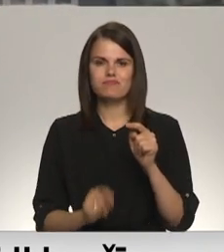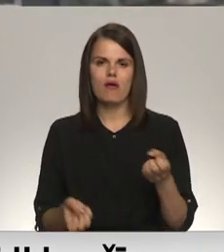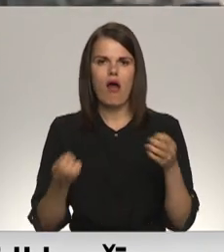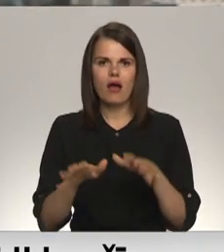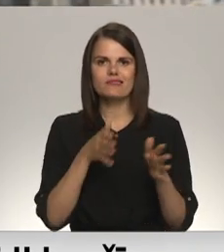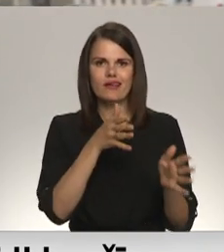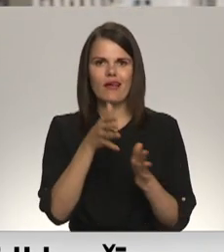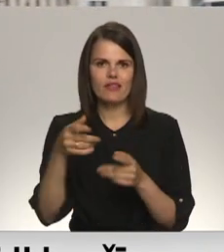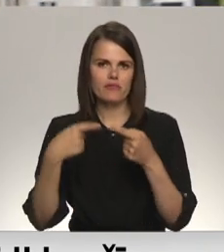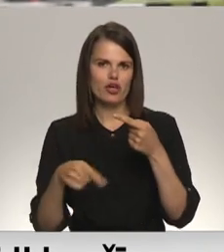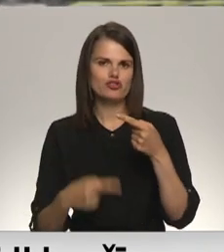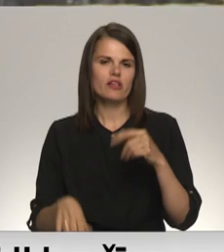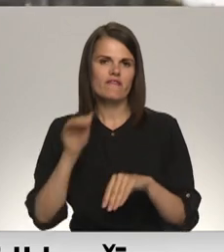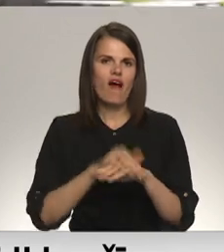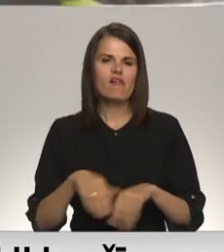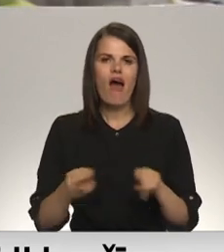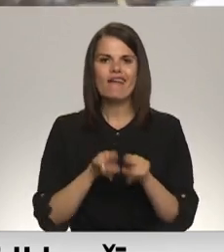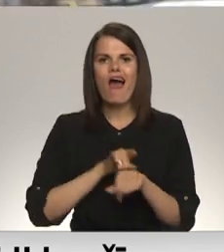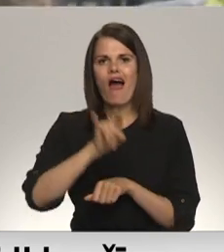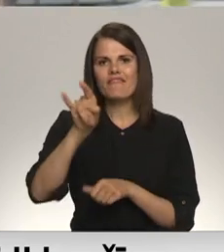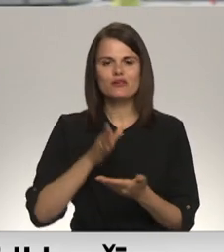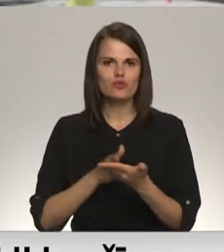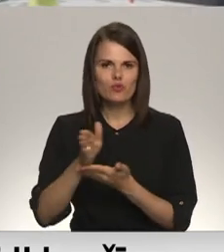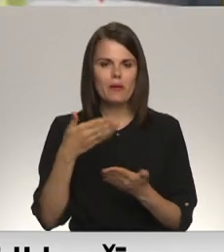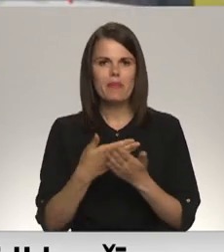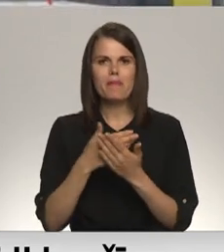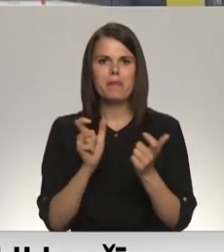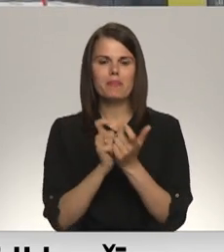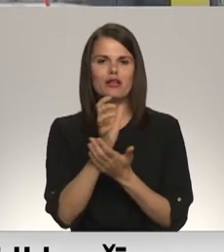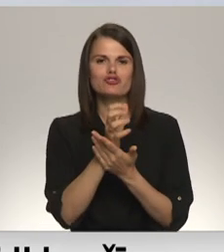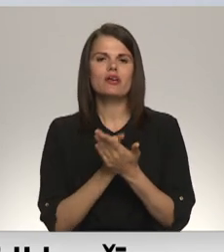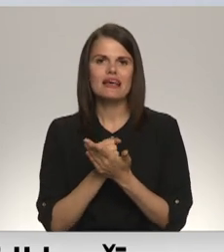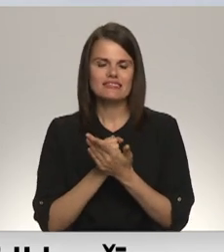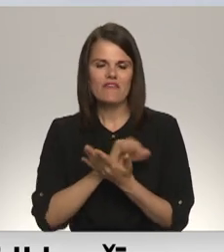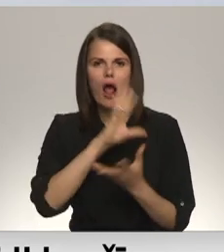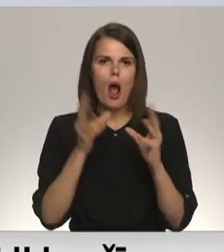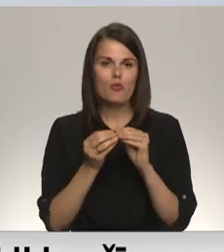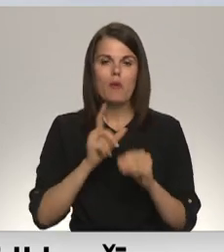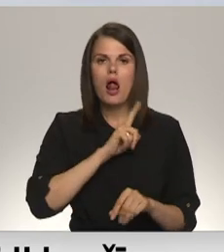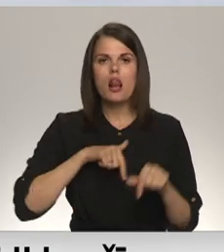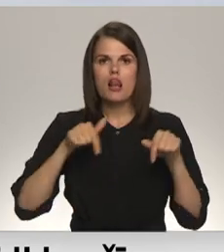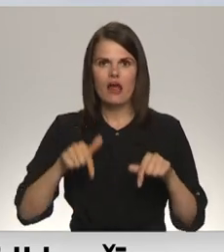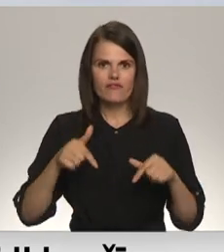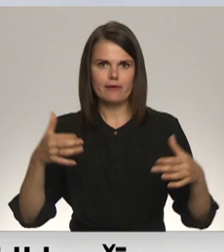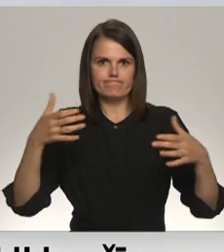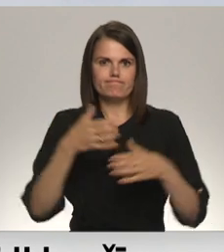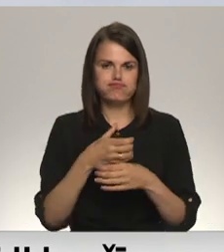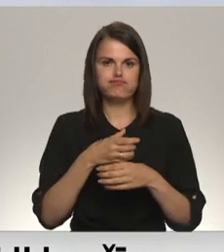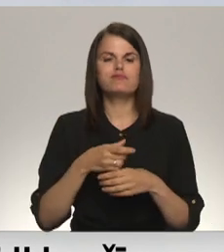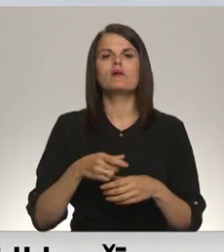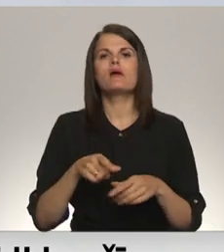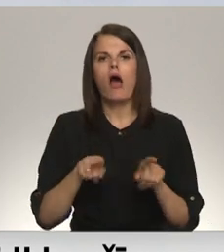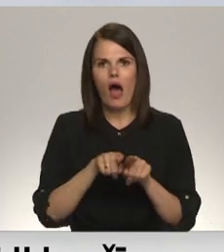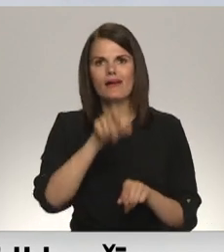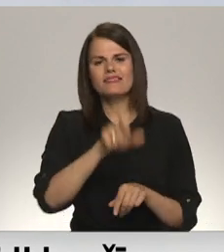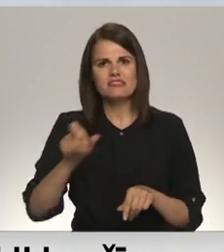uz vairākiem faktoriem arī aviācijas nozarē, piemēram uz biļešu rezervāciju apjomiem. Latvijā tie samazinās ne tikai tāpēc, ka